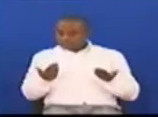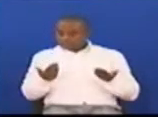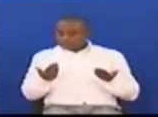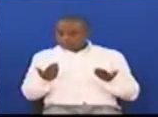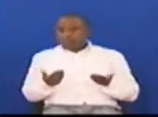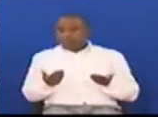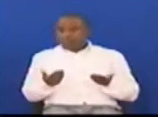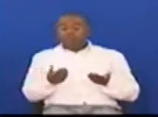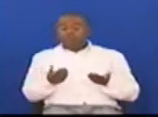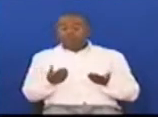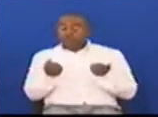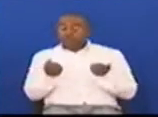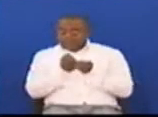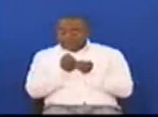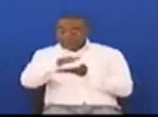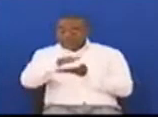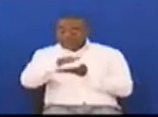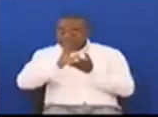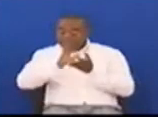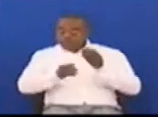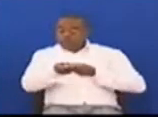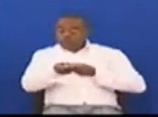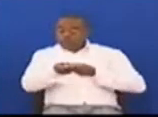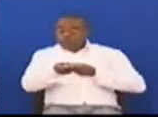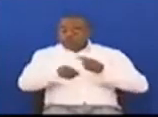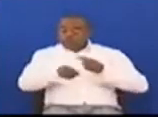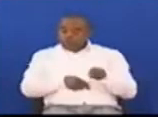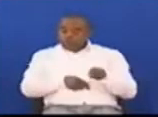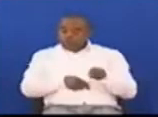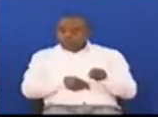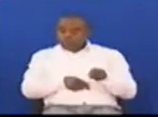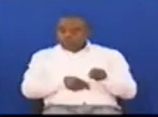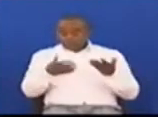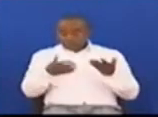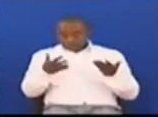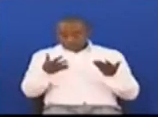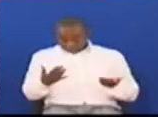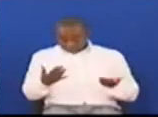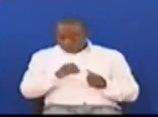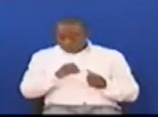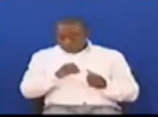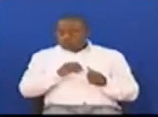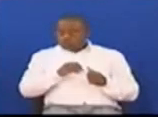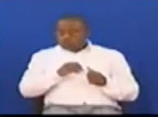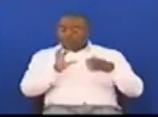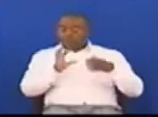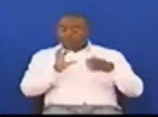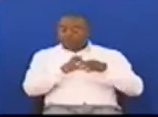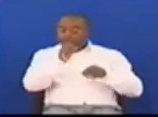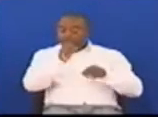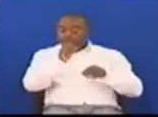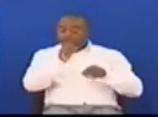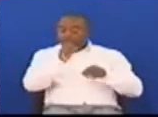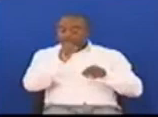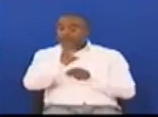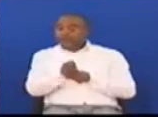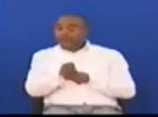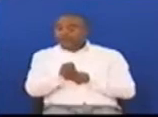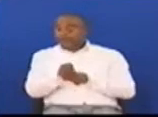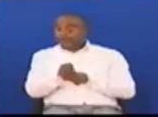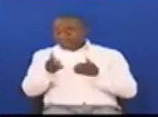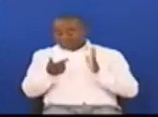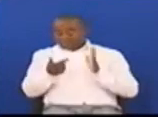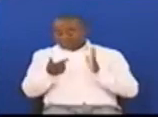na msingi mzuri wa uchumi ambao unawahusisha watu wote, basi ukichanganya